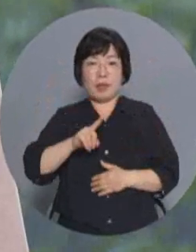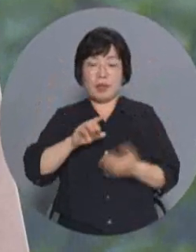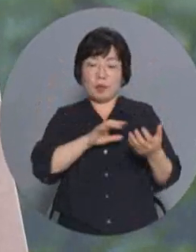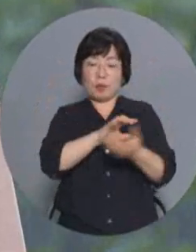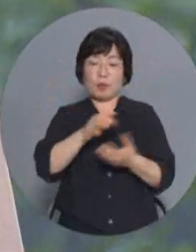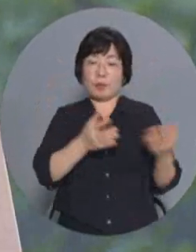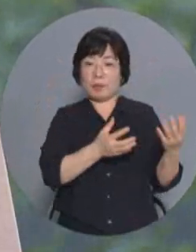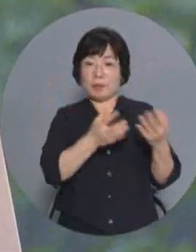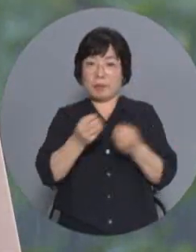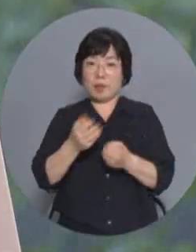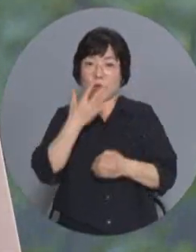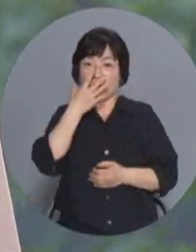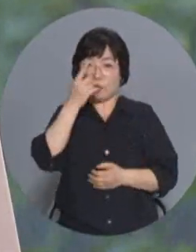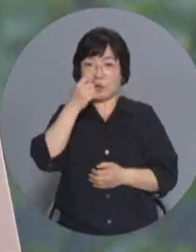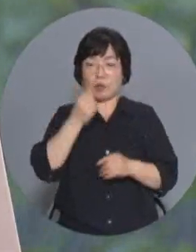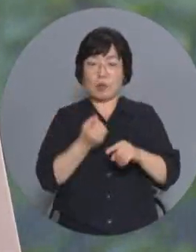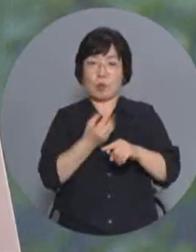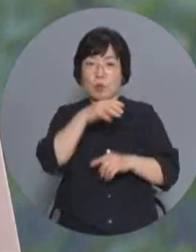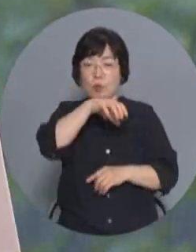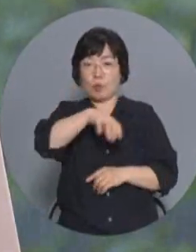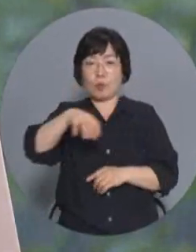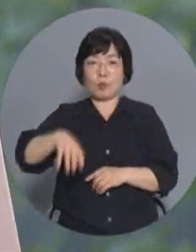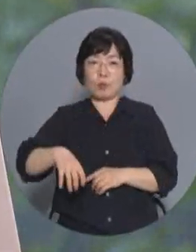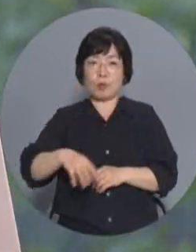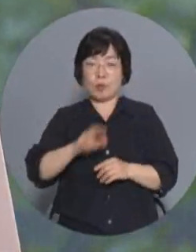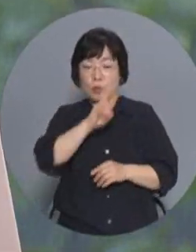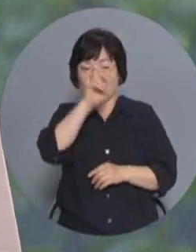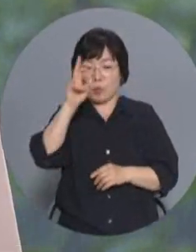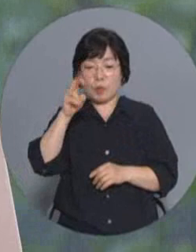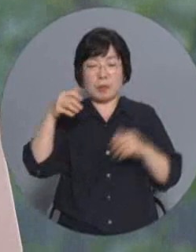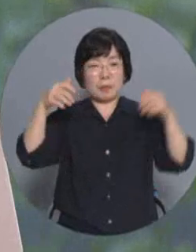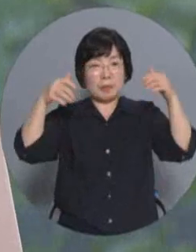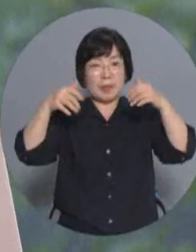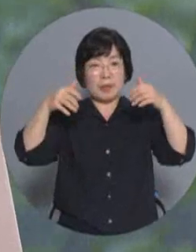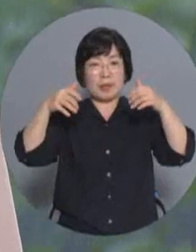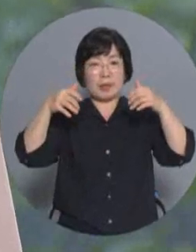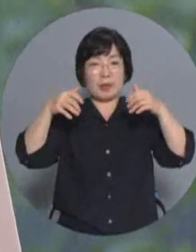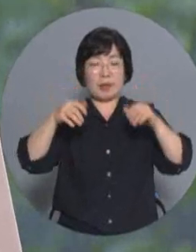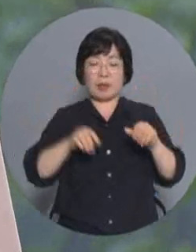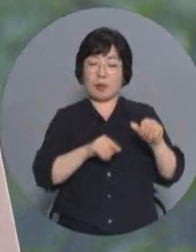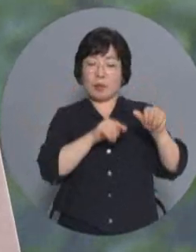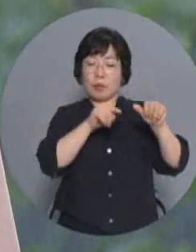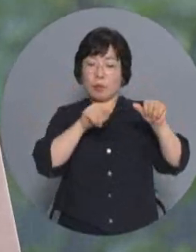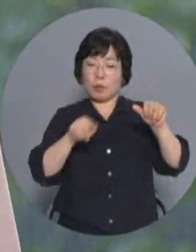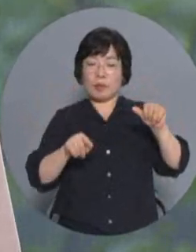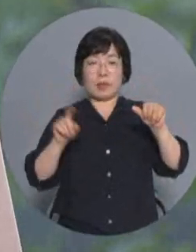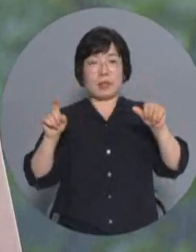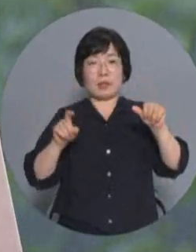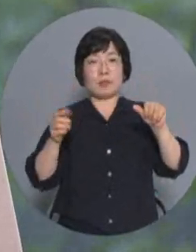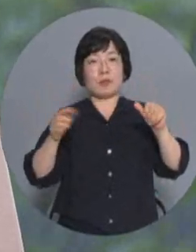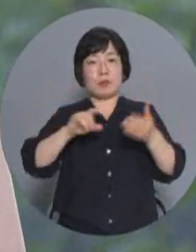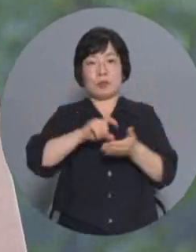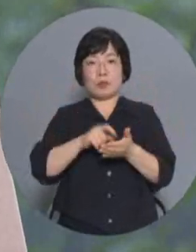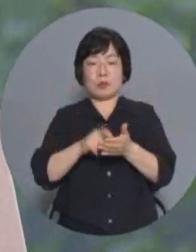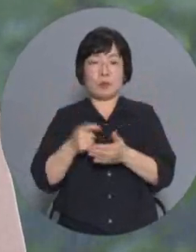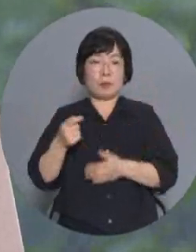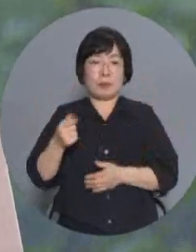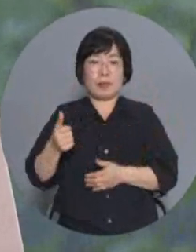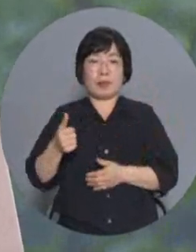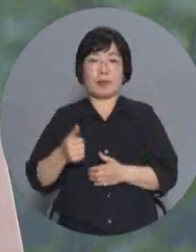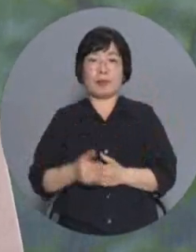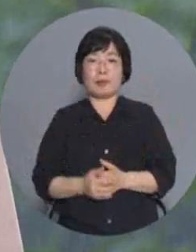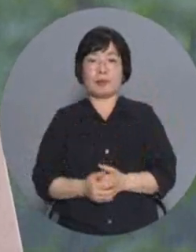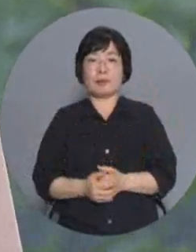많은 가운데 순천과 고흥 등 일부 지역에서 오후 한때 약한 소나기가 오겠는데요 해양은 5에서 최고 10mm